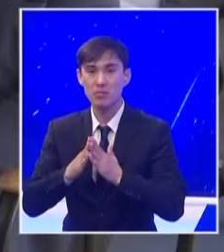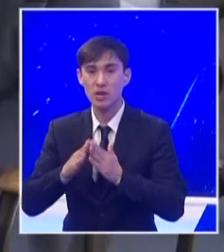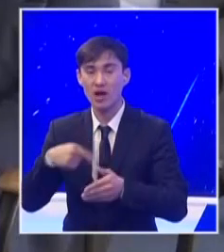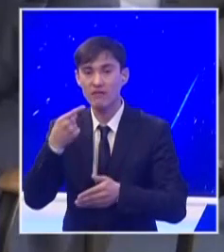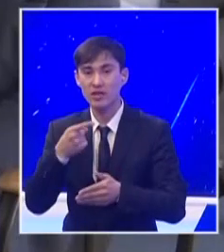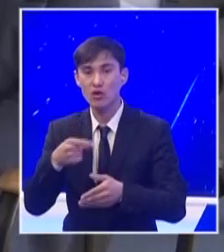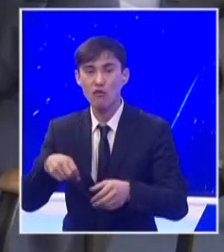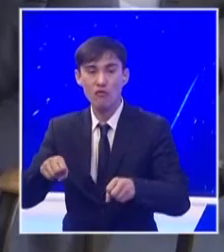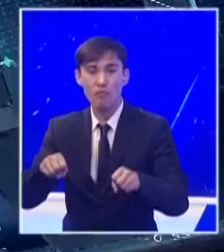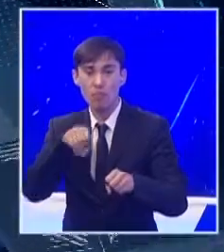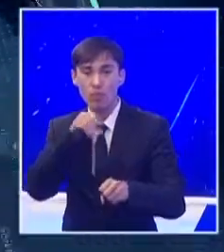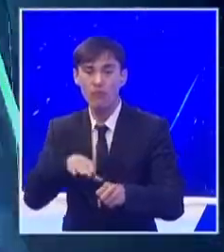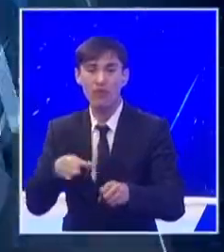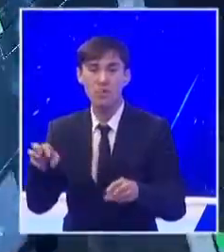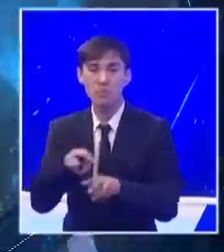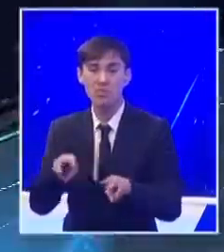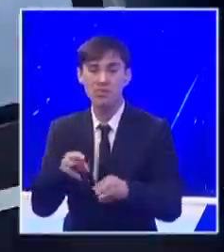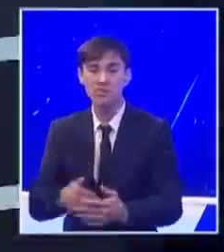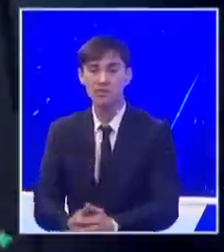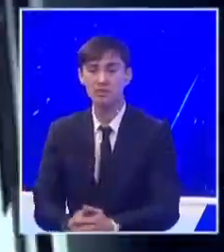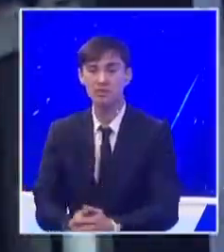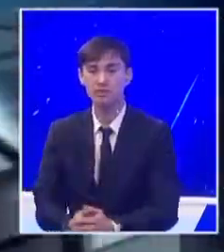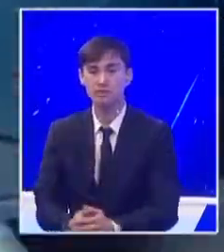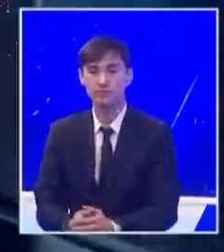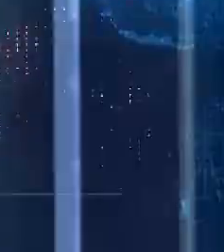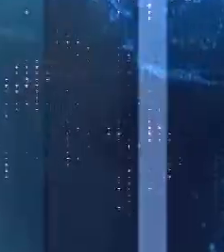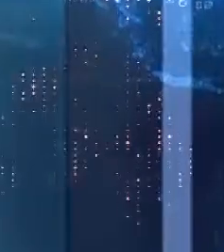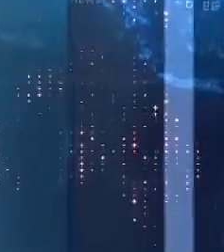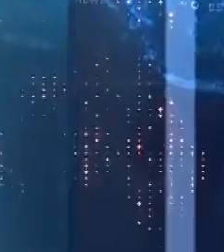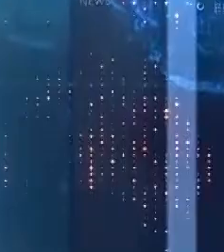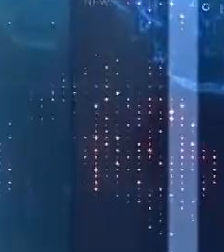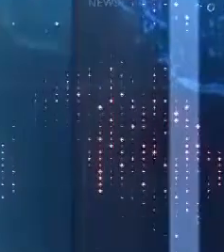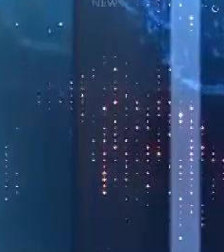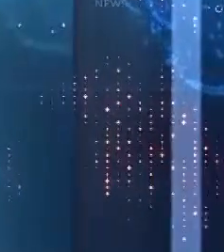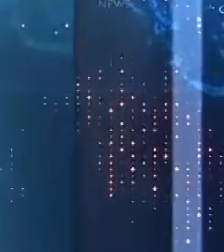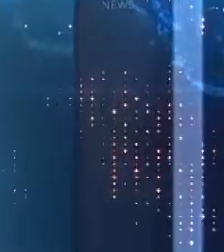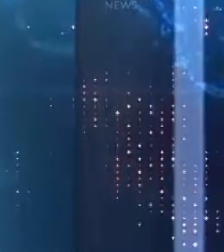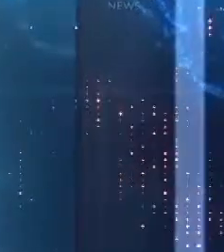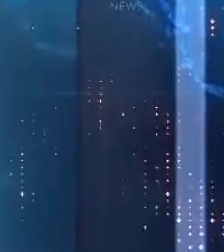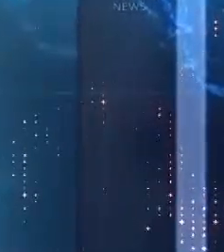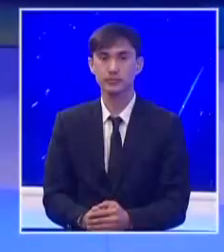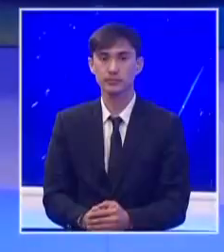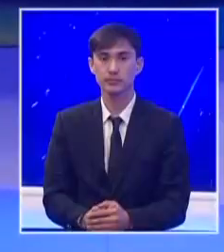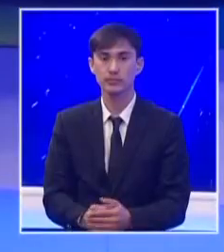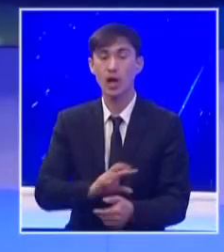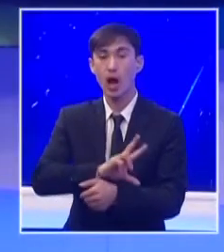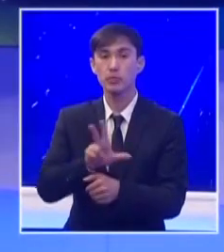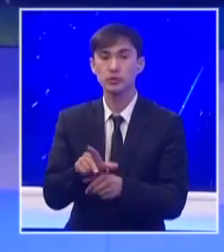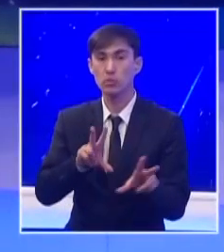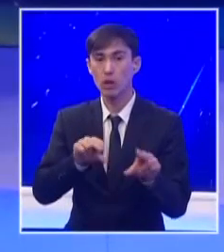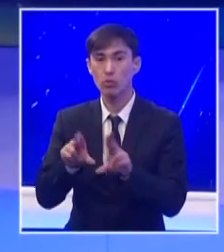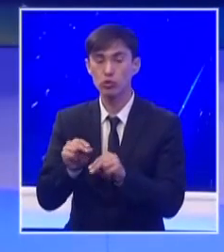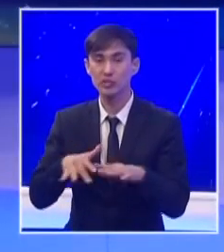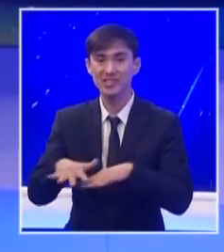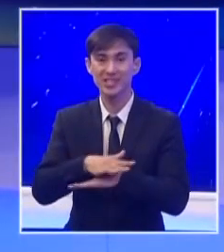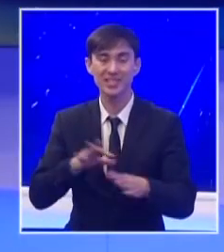в профильное министерство. Гульмира Тимиргалиева, Мадина Берекпазы, Надир Хамзин, телекомпания ЖТСУ. Обеспечение